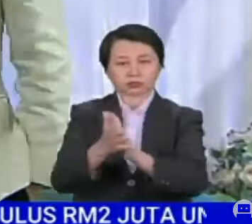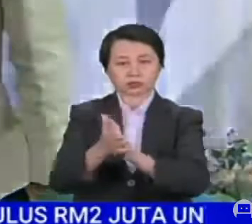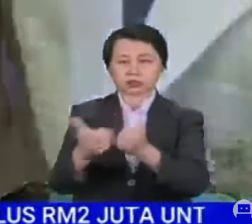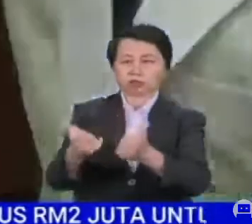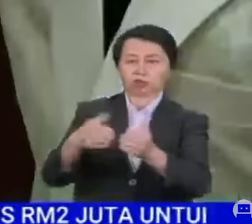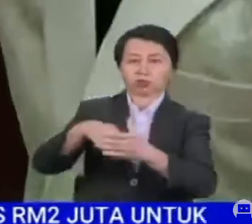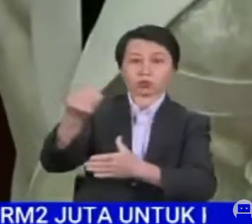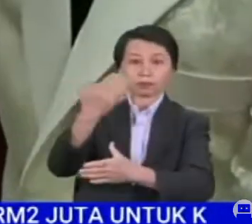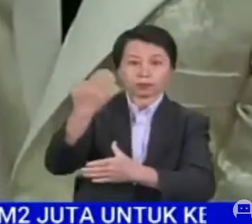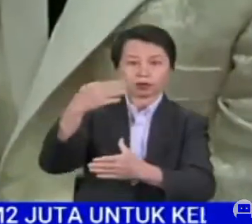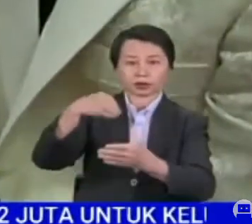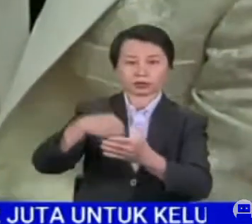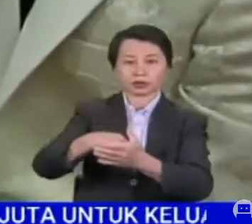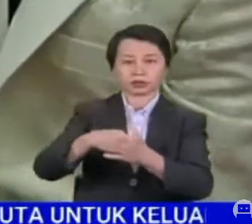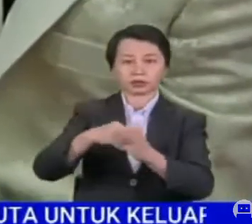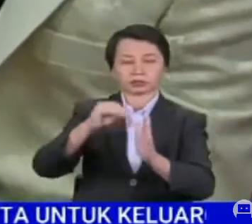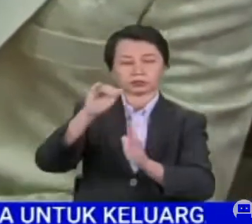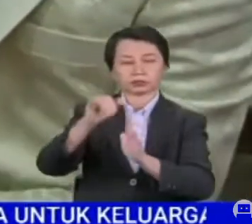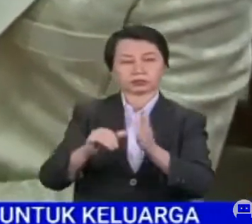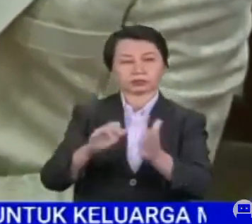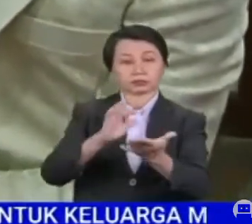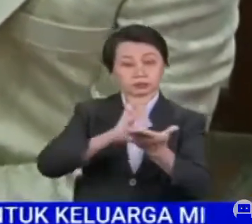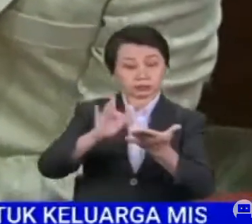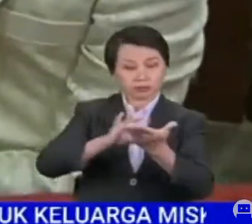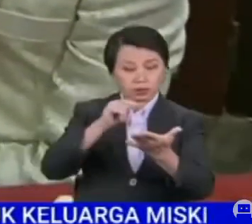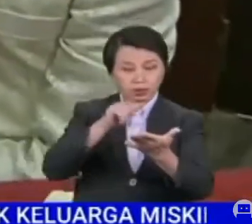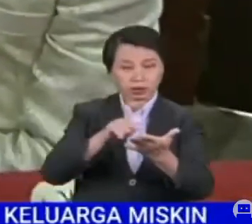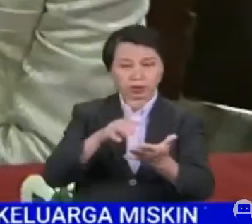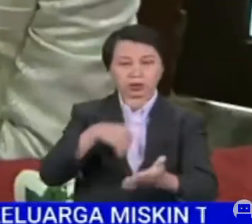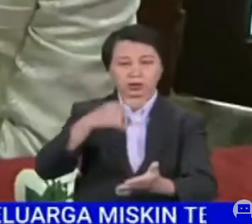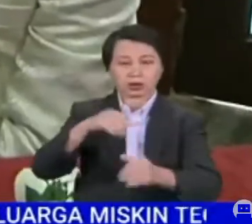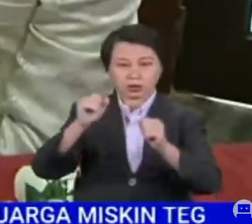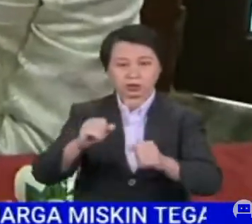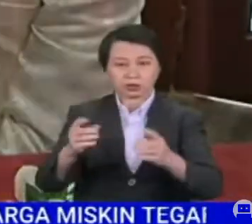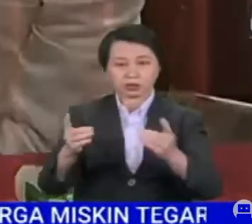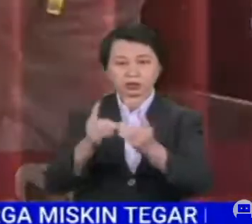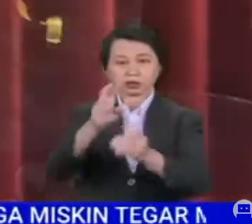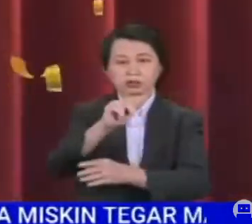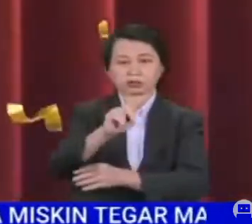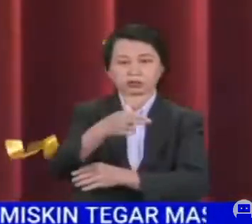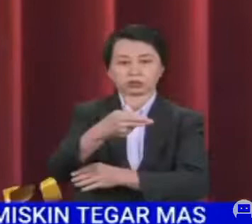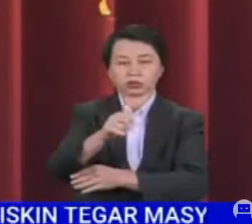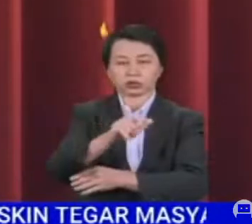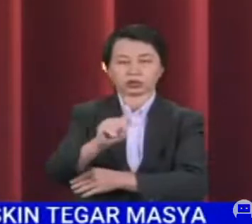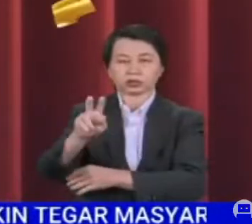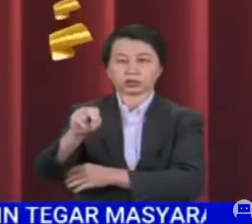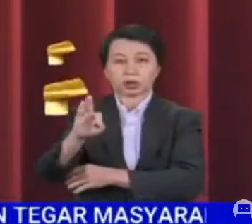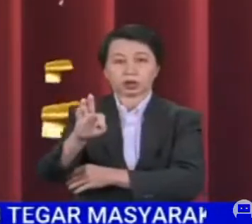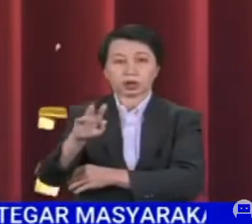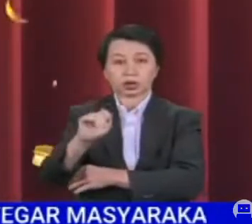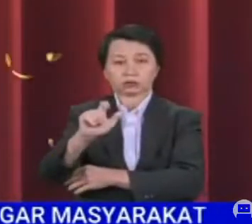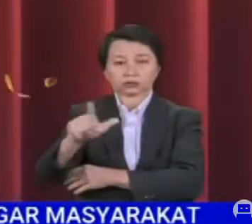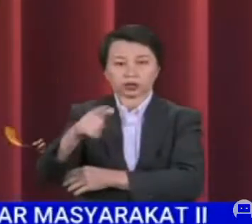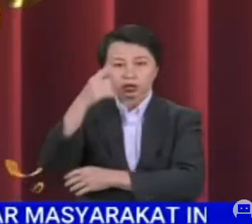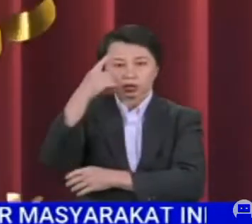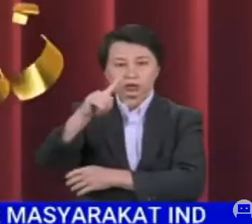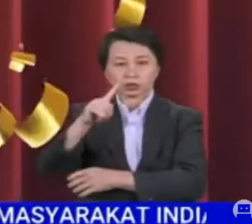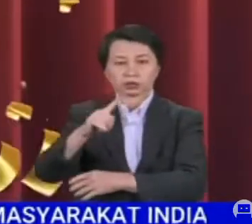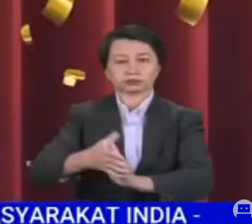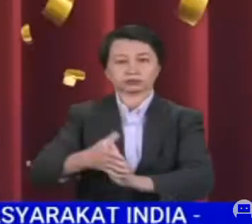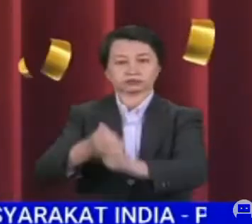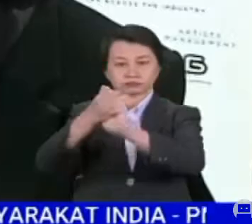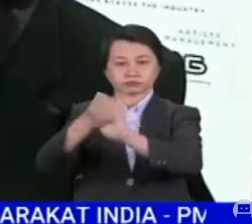luar biasa di laman sosial. Single tersebut juga mempertemukan Nuha dan Nafa sekali lagi untuk ijab dan